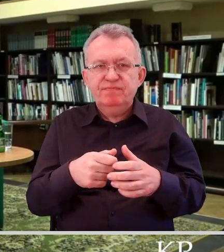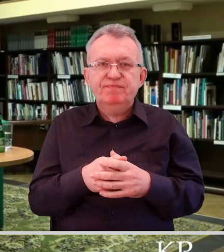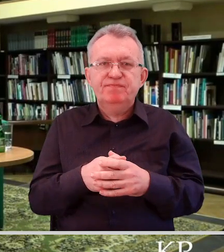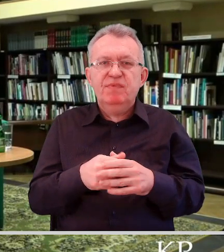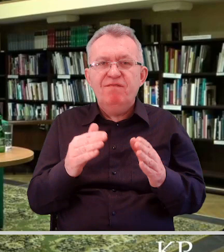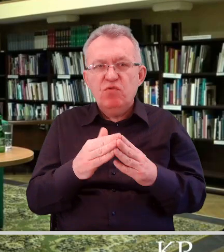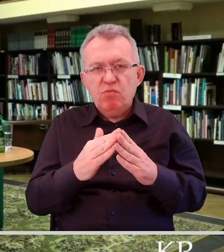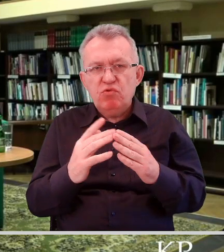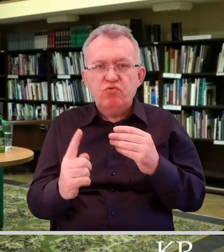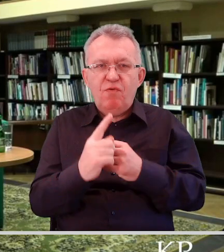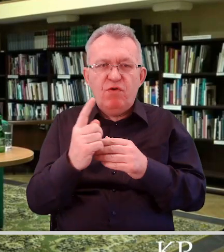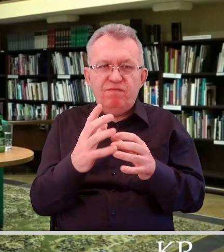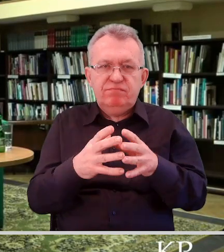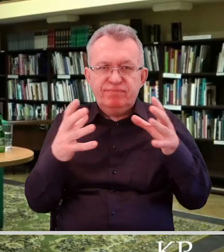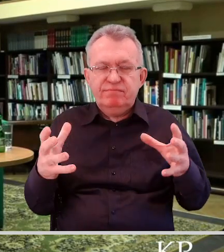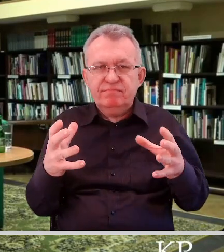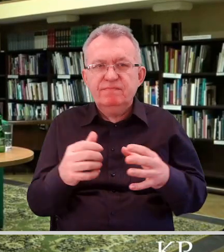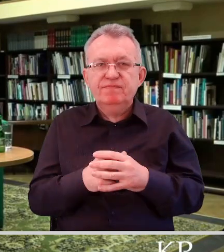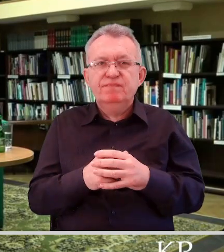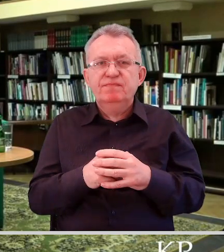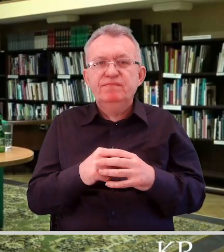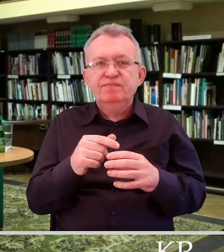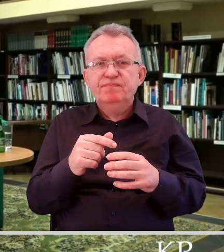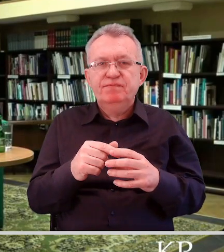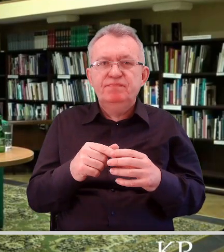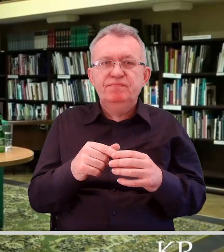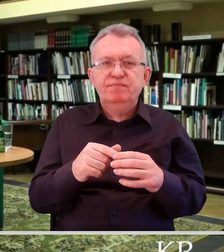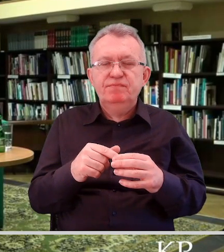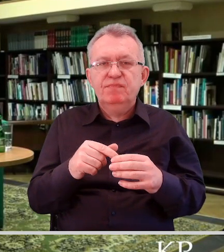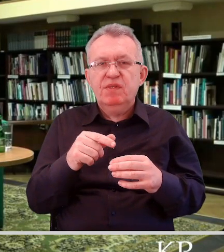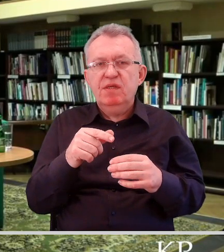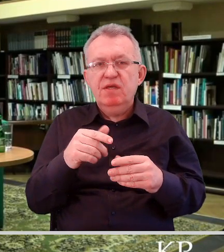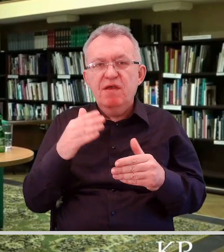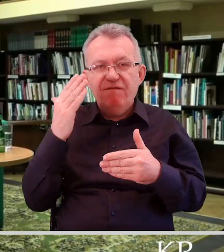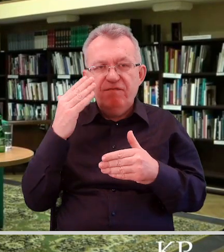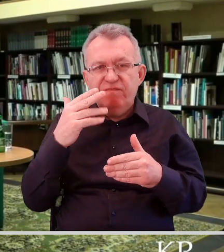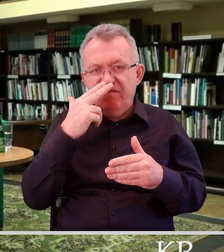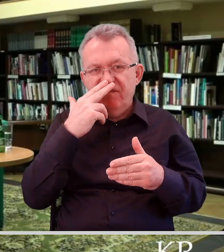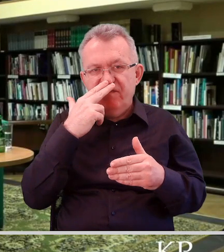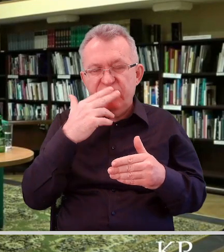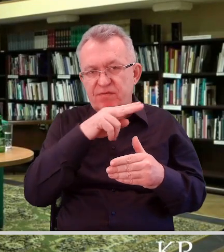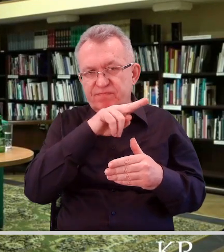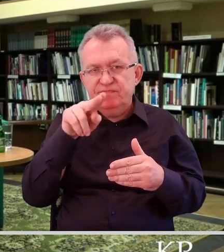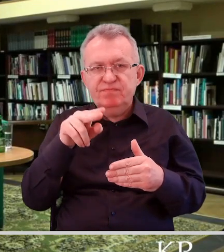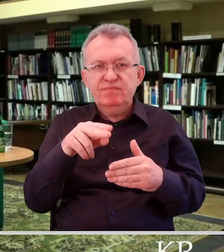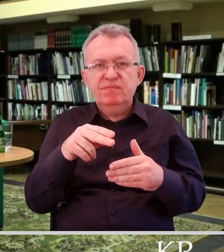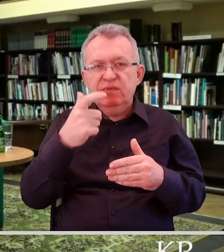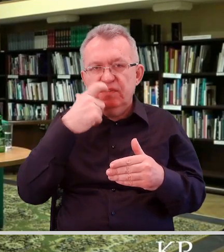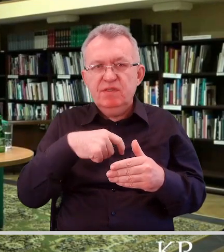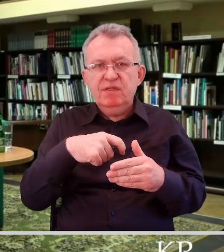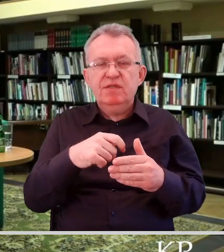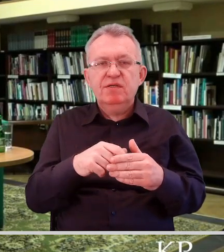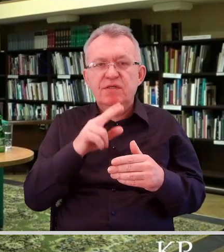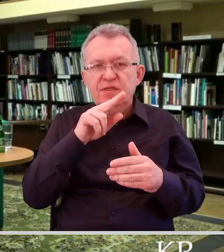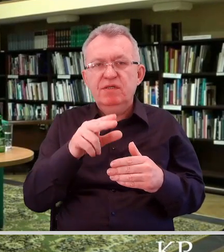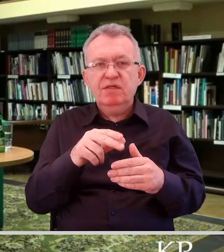w domu towarowym, ale ponieważ okna wystawowe odbijają jej wizerunek w nieskończoność,